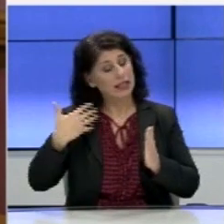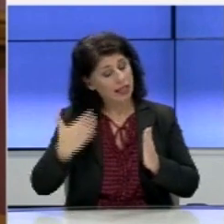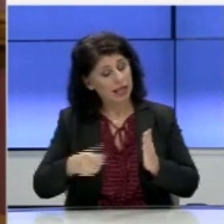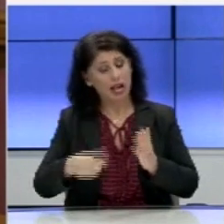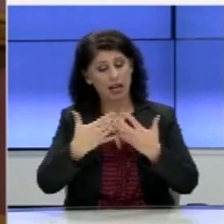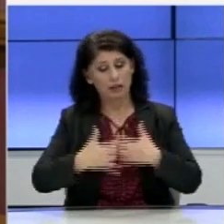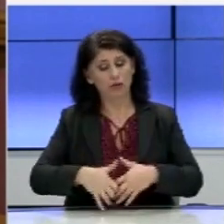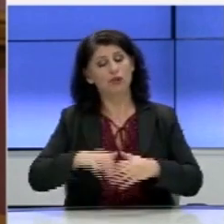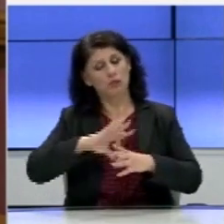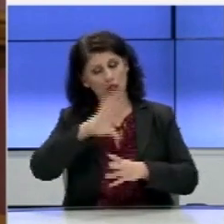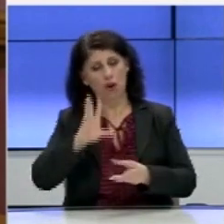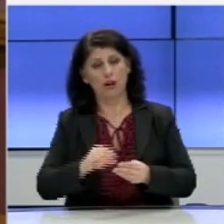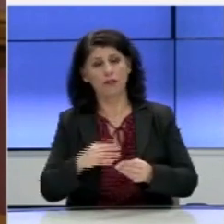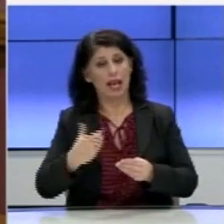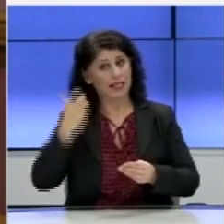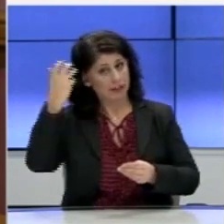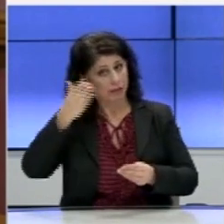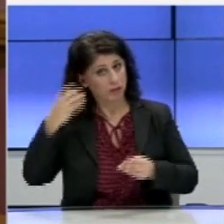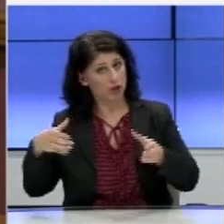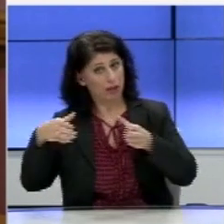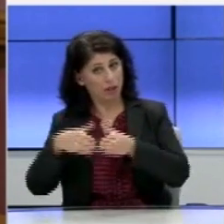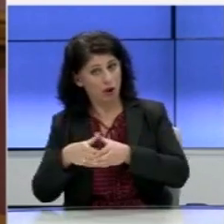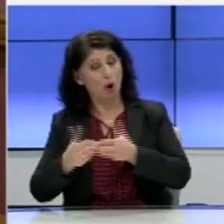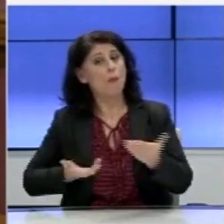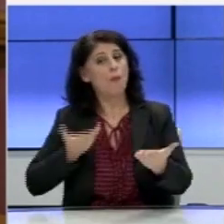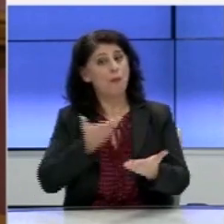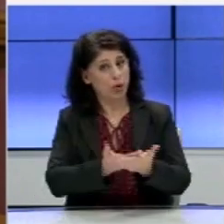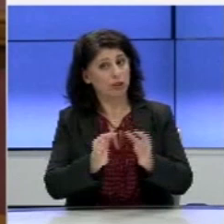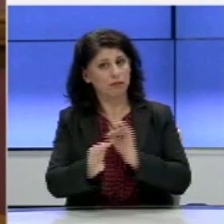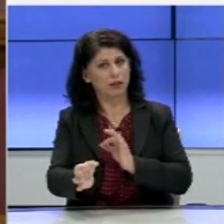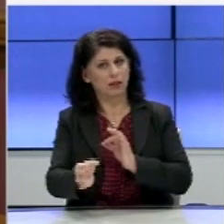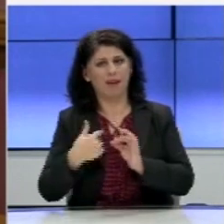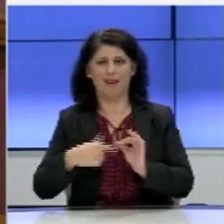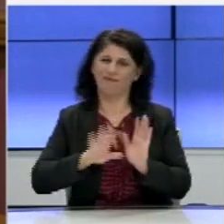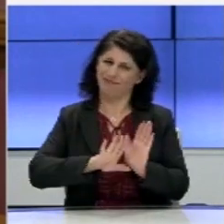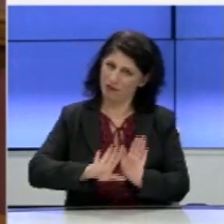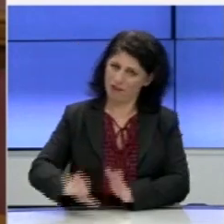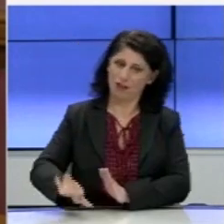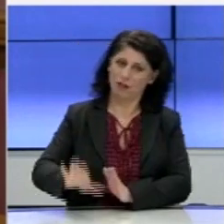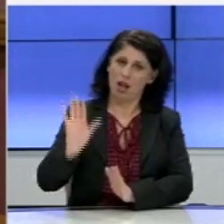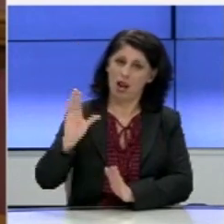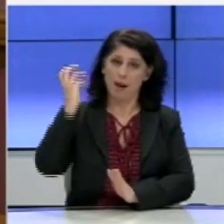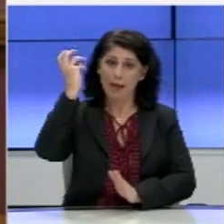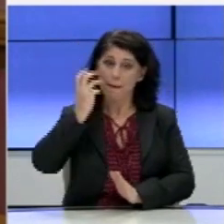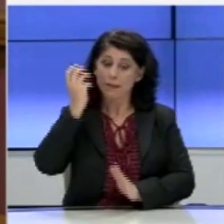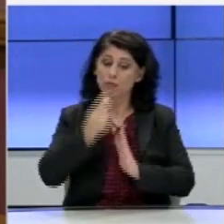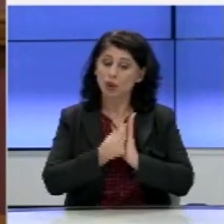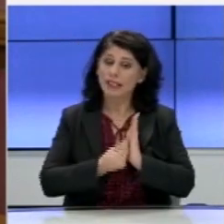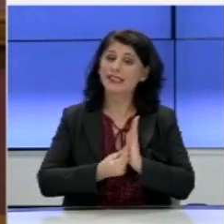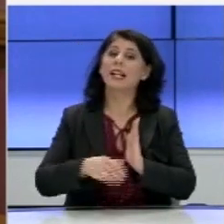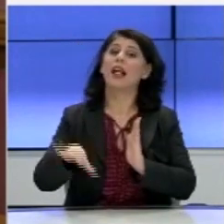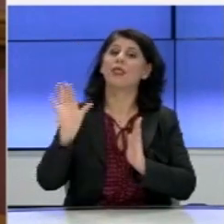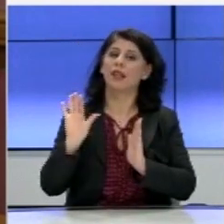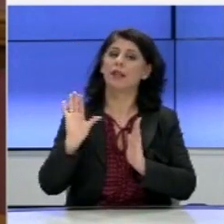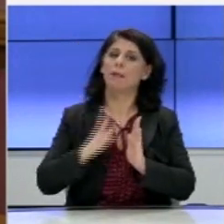λειτουργήσουμε. Να. Έχει την Επιστημονική Επιτροπή. Προτείνει μέτρα. Εγώ το αφήνω αυτό. Όμως με επιστημονικά κριτήρια δεν